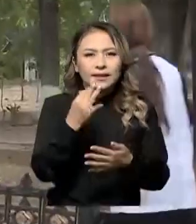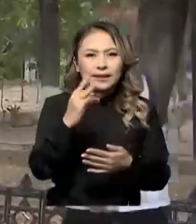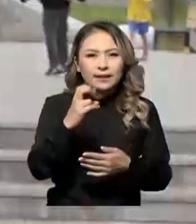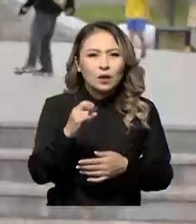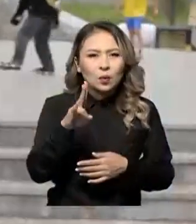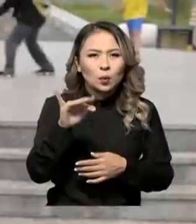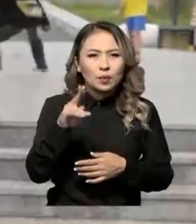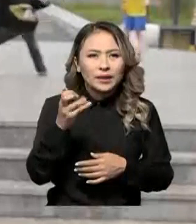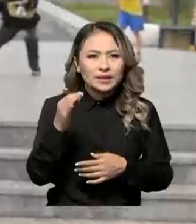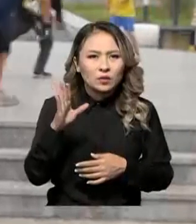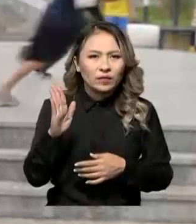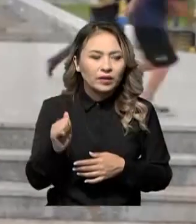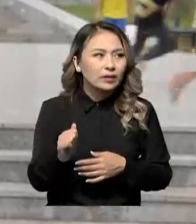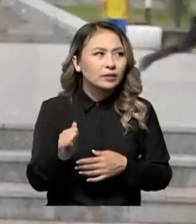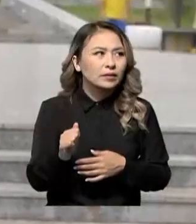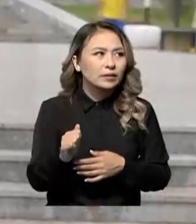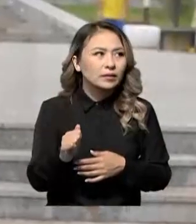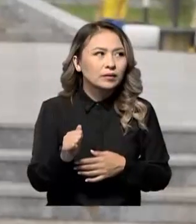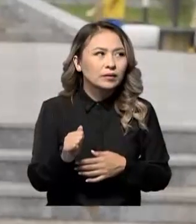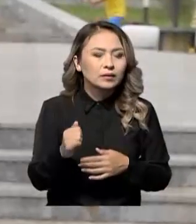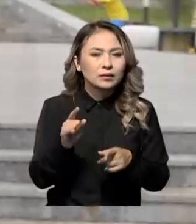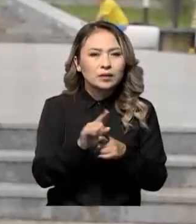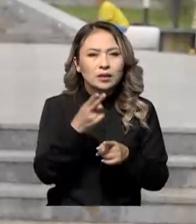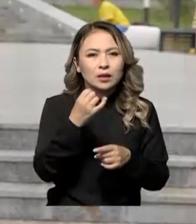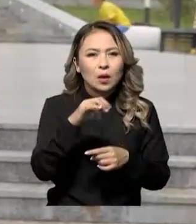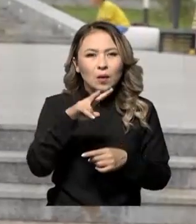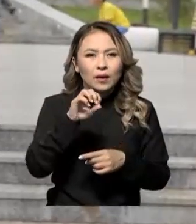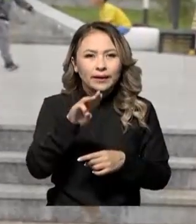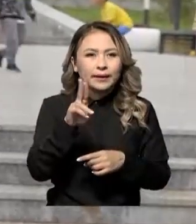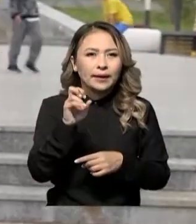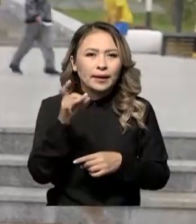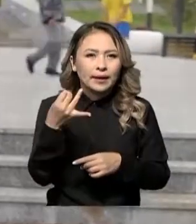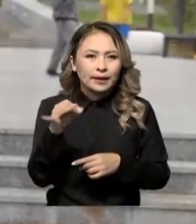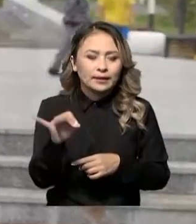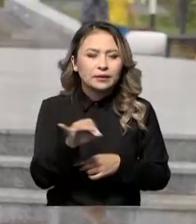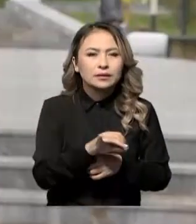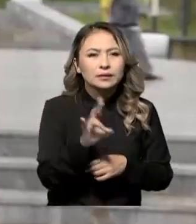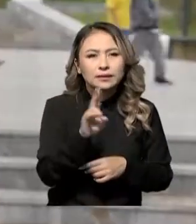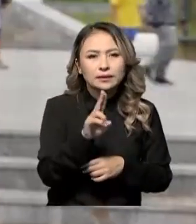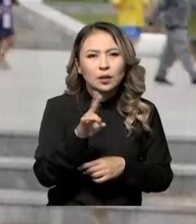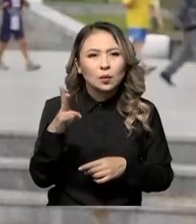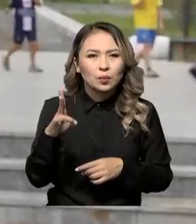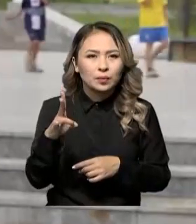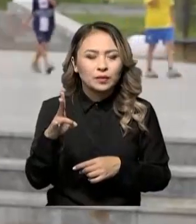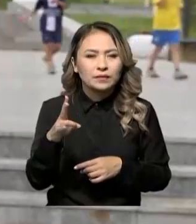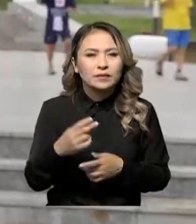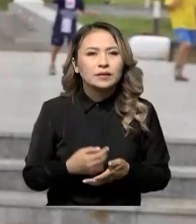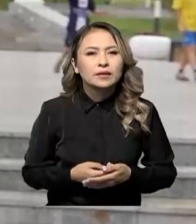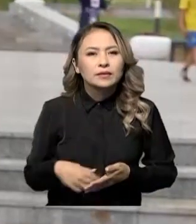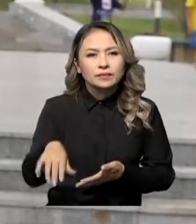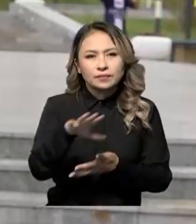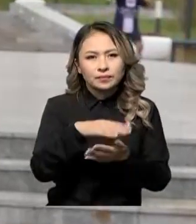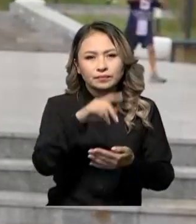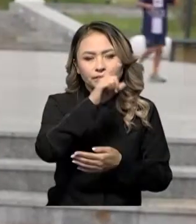Нұрпейісова. Құрманғазы атамыз, және де Дәулеткерей деген домбырашыларымыз бар. Дина Нұрпейісова деген сияқты. Сол